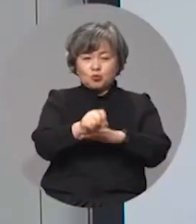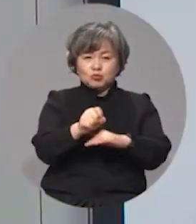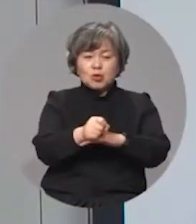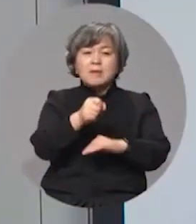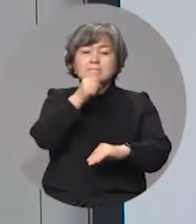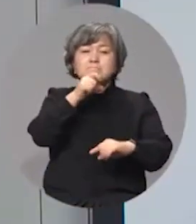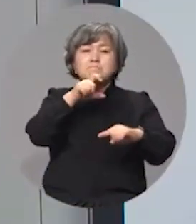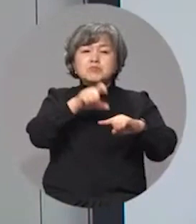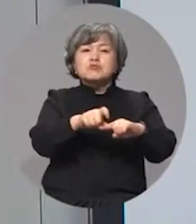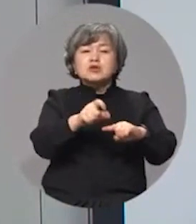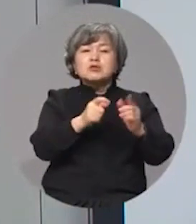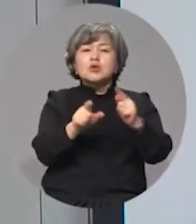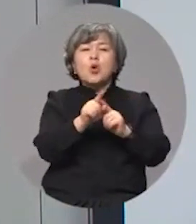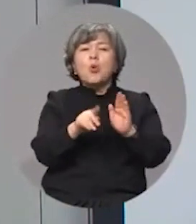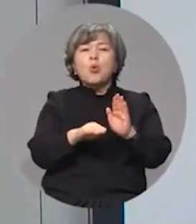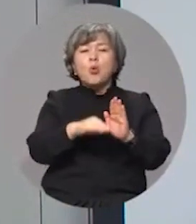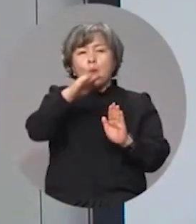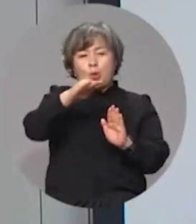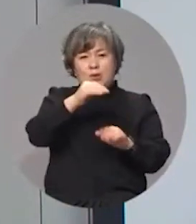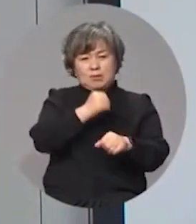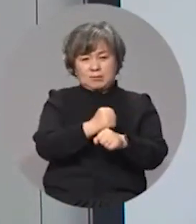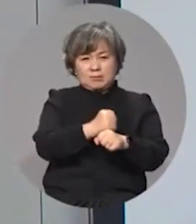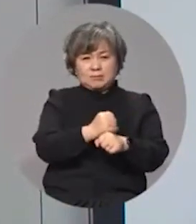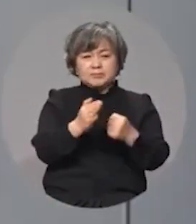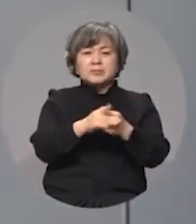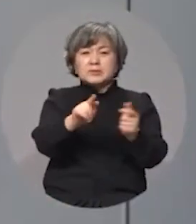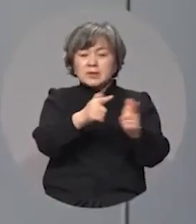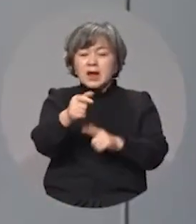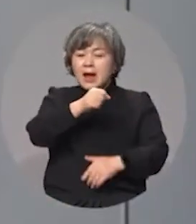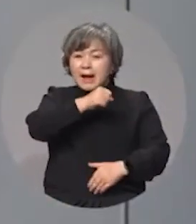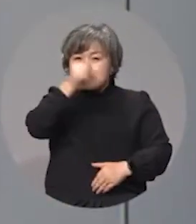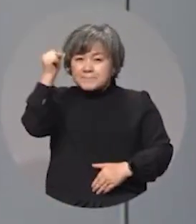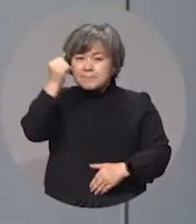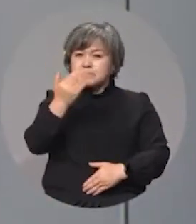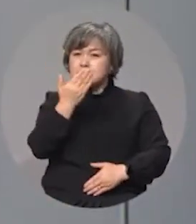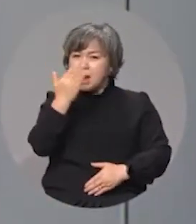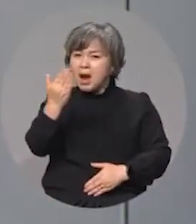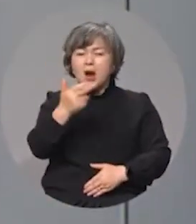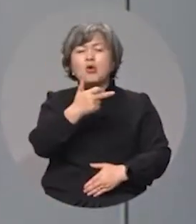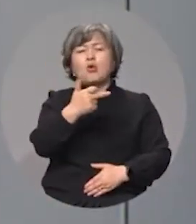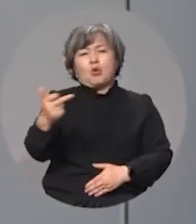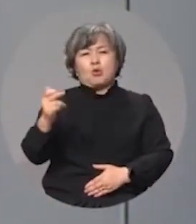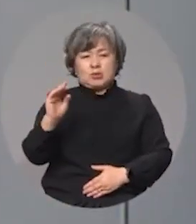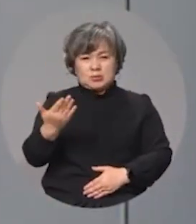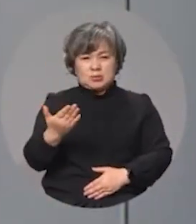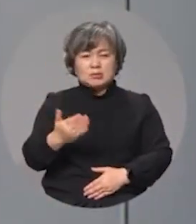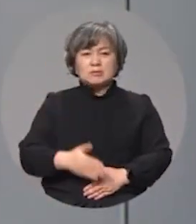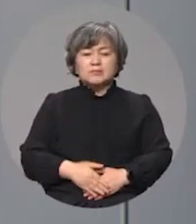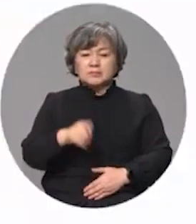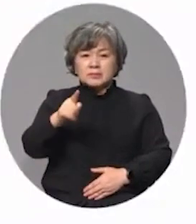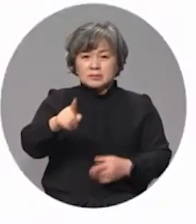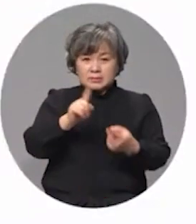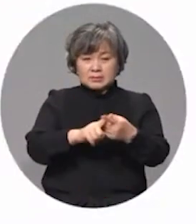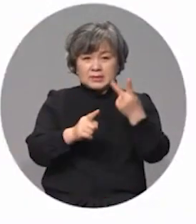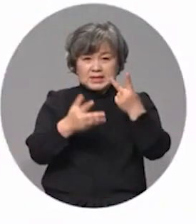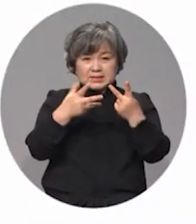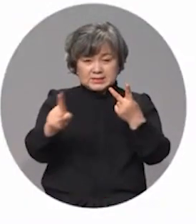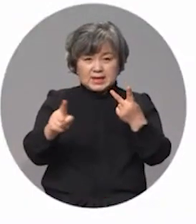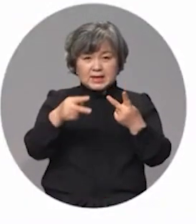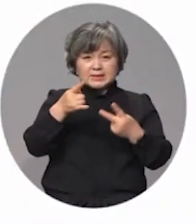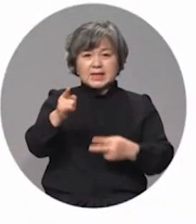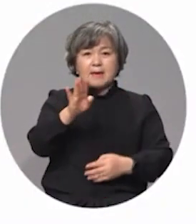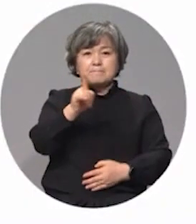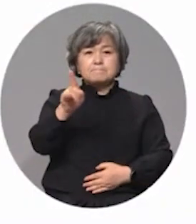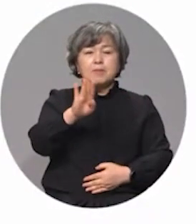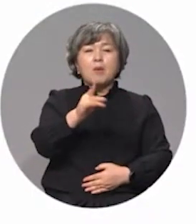비율이 높아 졌습니다 그만큼 그들의 합격 가능성이 커진 겁니다 여기에 2차 세법학 에서